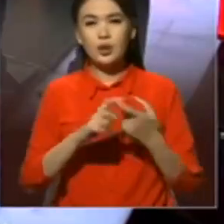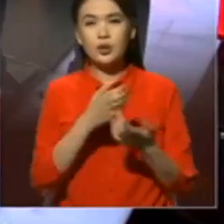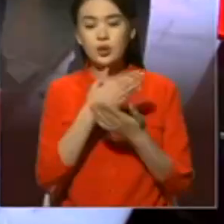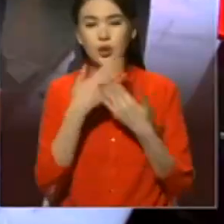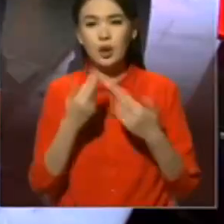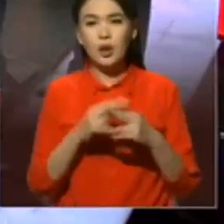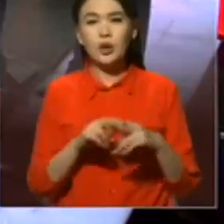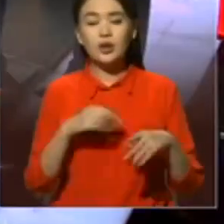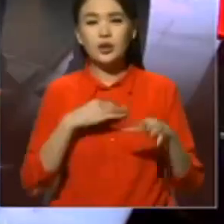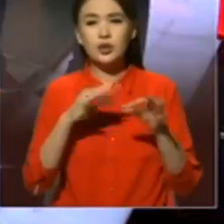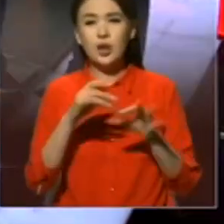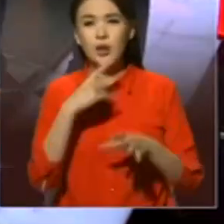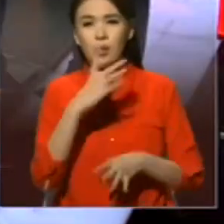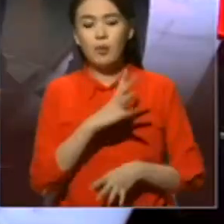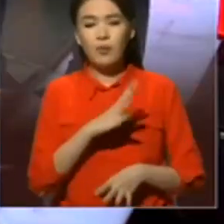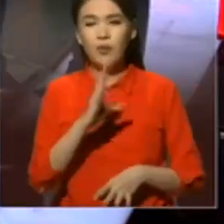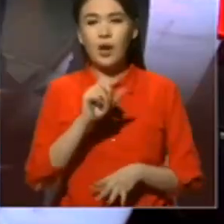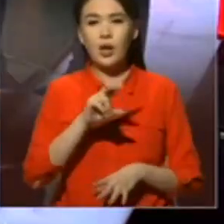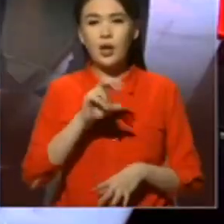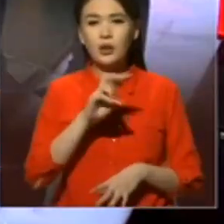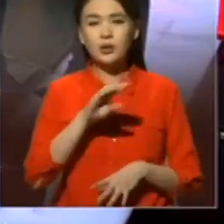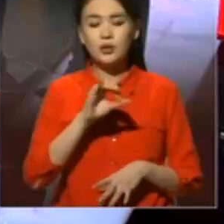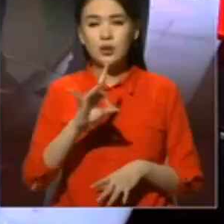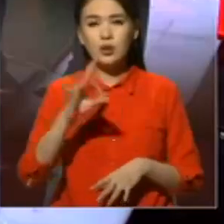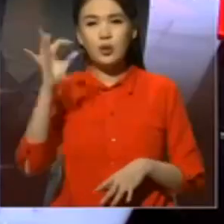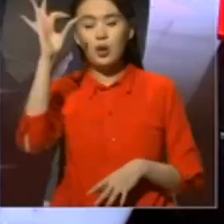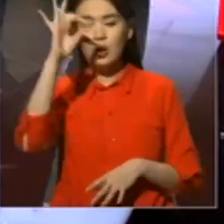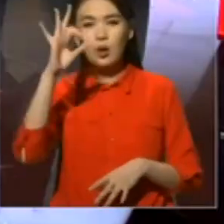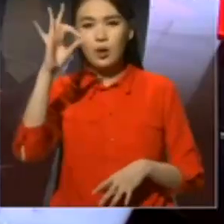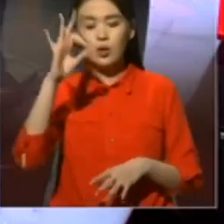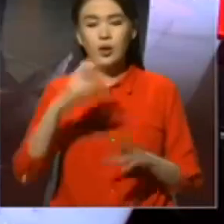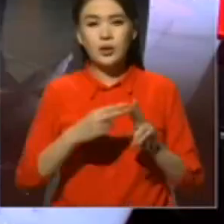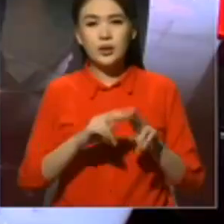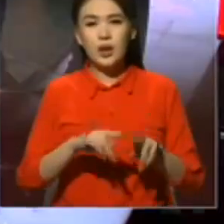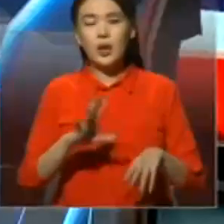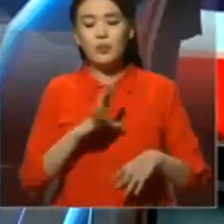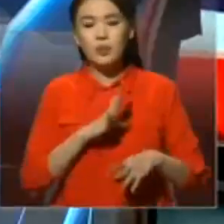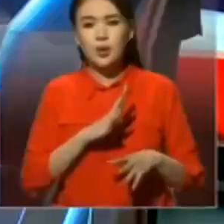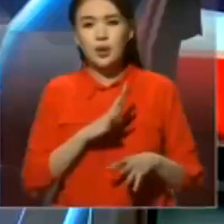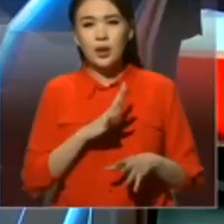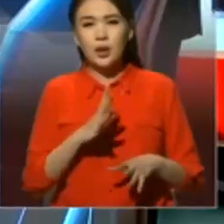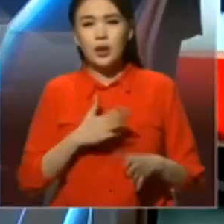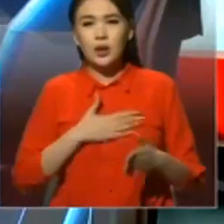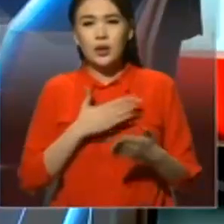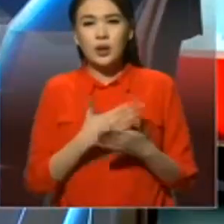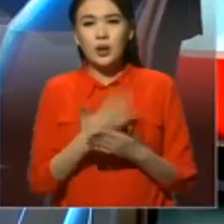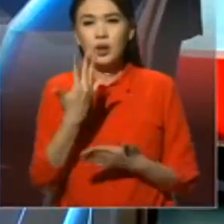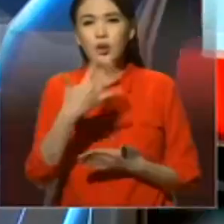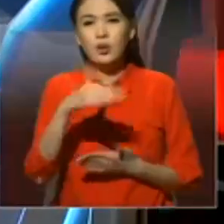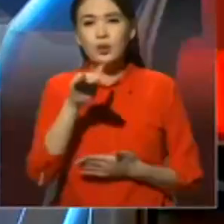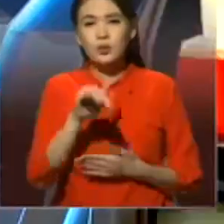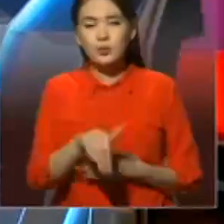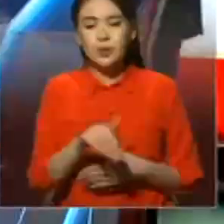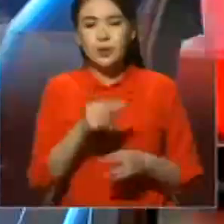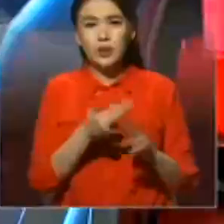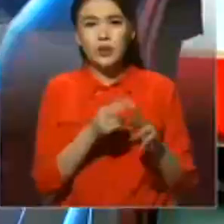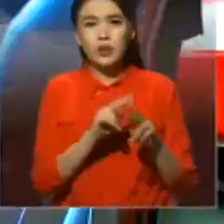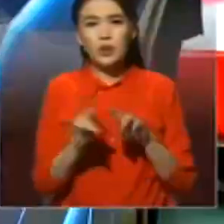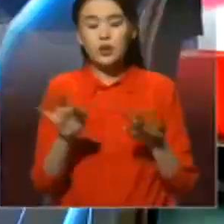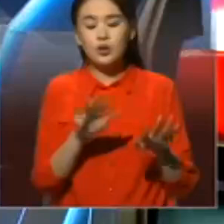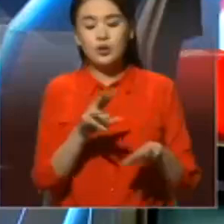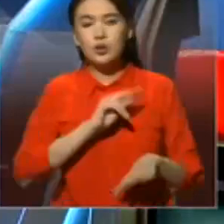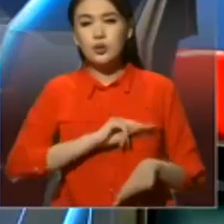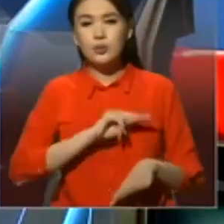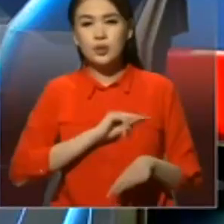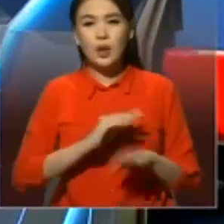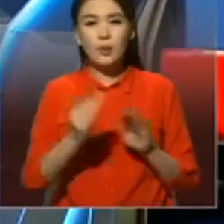Мен айтсам, жалпы мына волонтерлық дегенге бұл еріктілердің жұмысы. 50 мың ерікті. Бұл еріктілердің жұмысы,